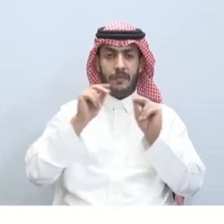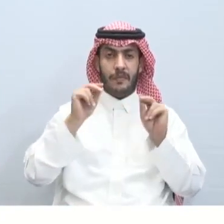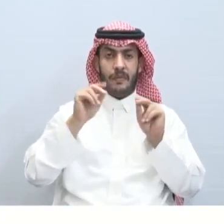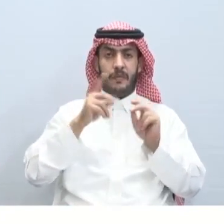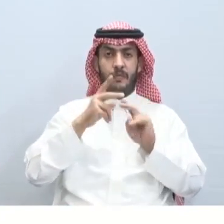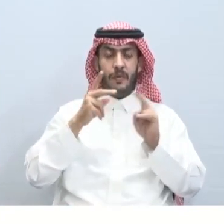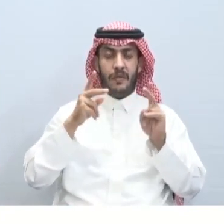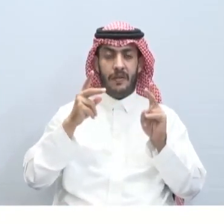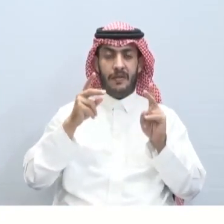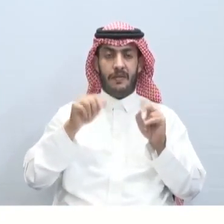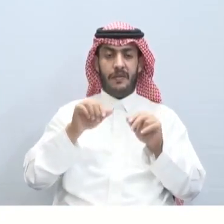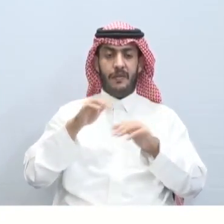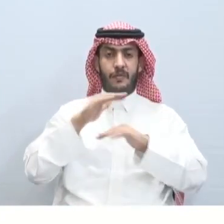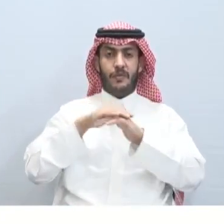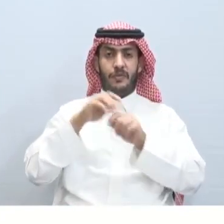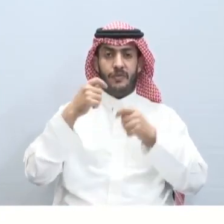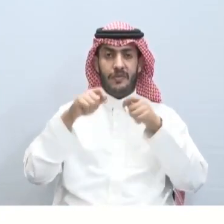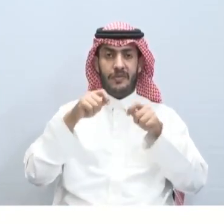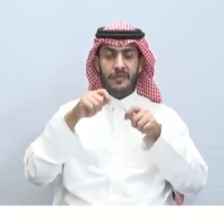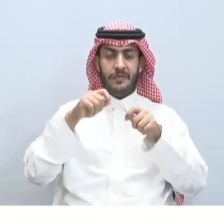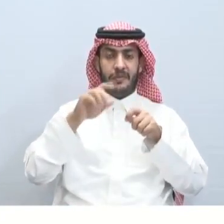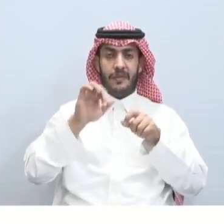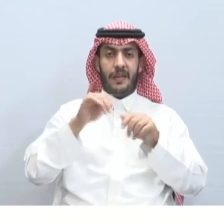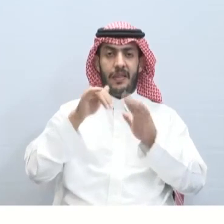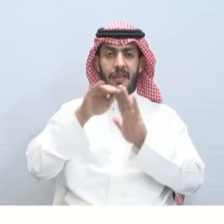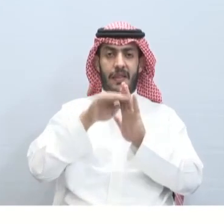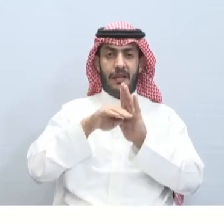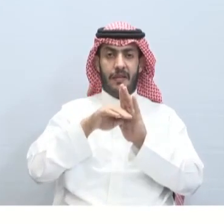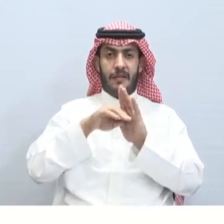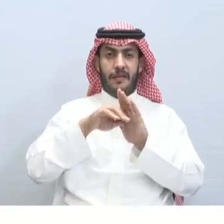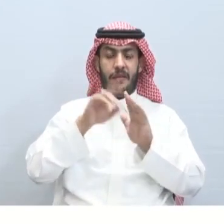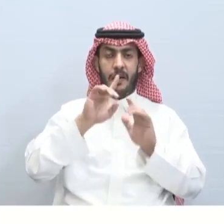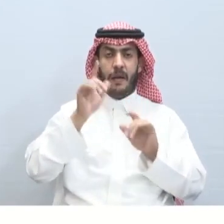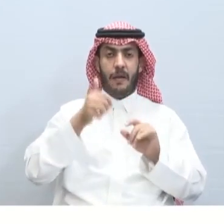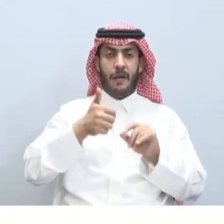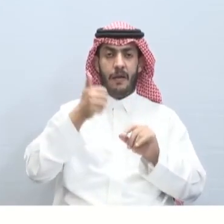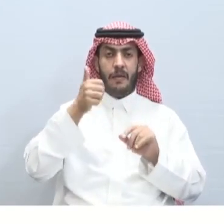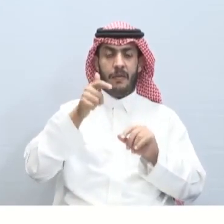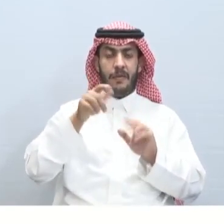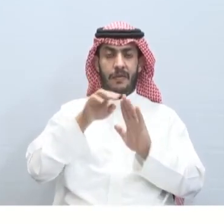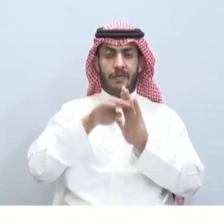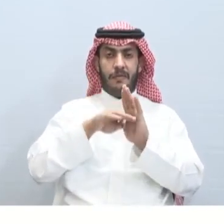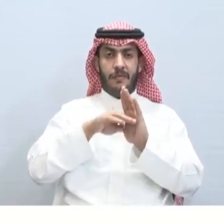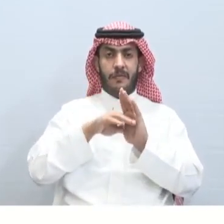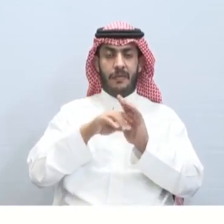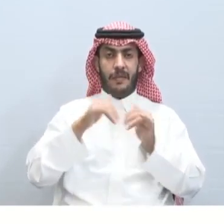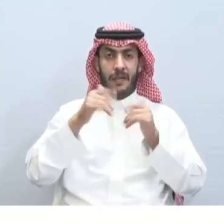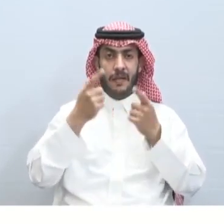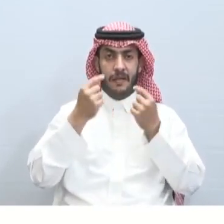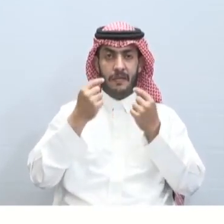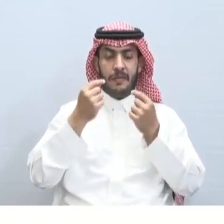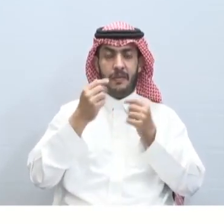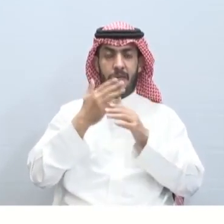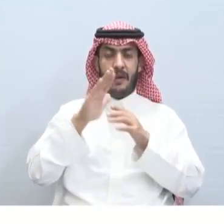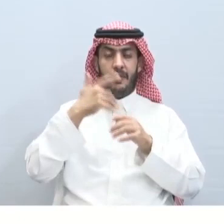او مختلفه في سلوكيات الشرائيه وانماط الاستهلاك اذا لا يمكن ان احدد الشرائح بشكل دقيق الا